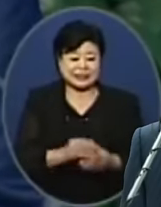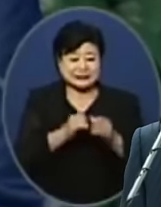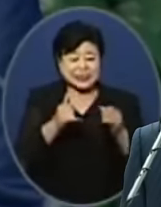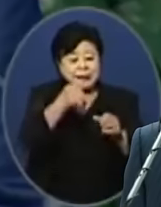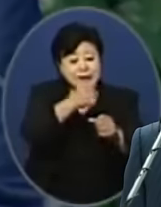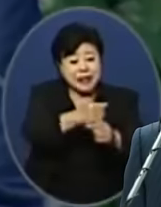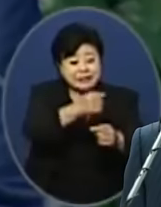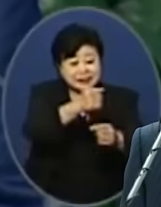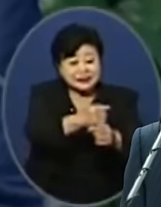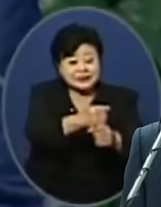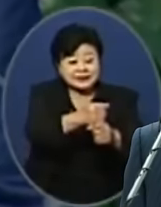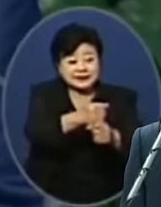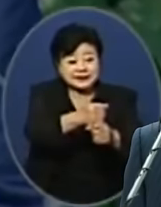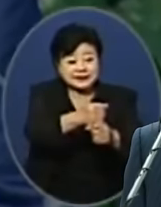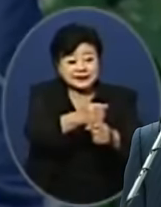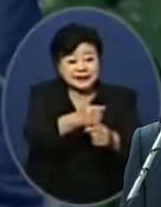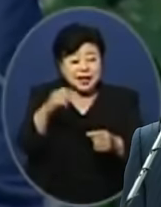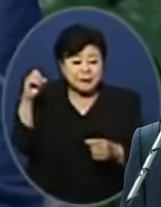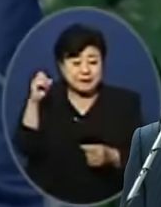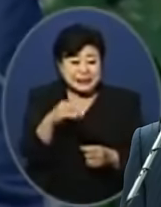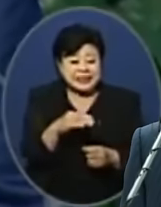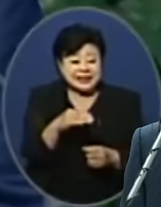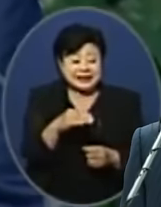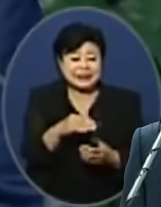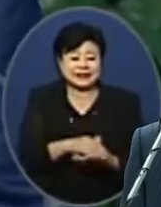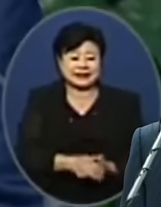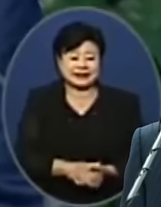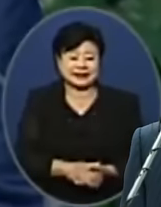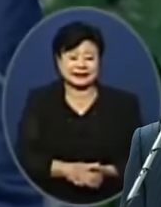사람이 만든 빛이